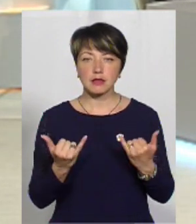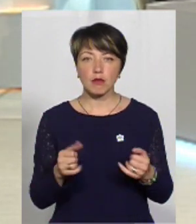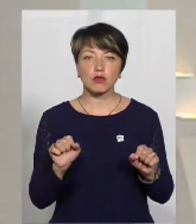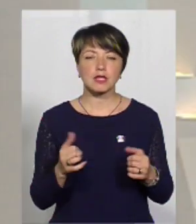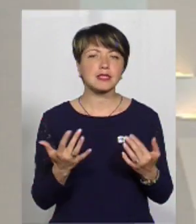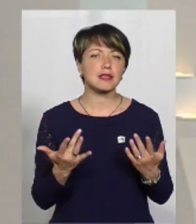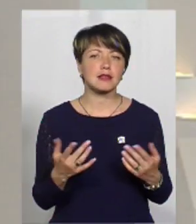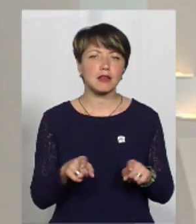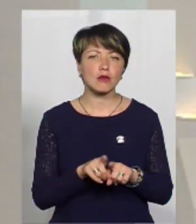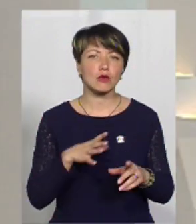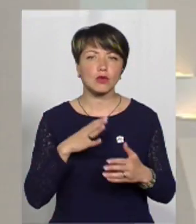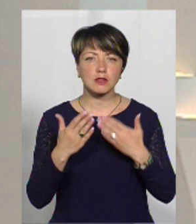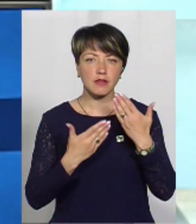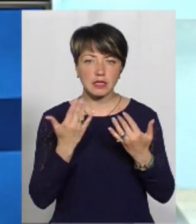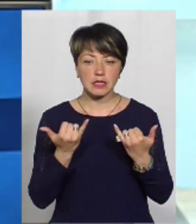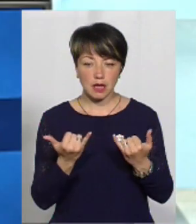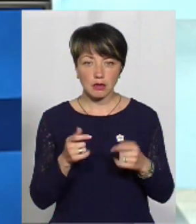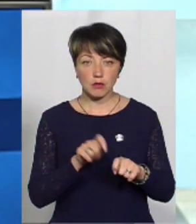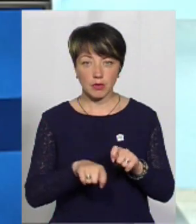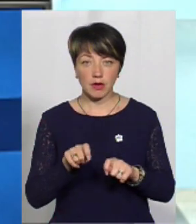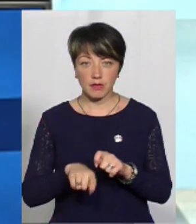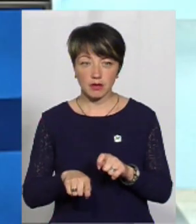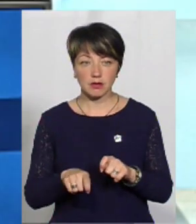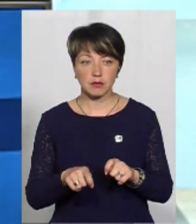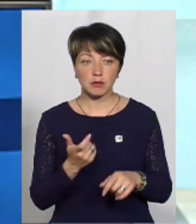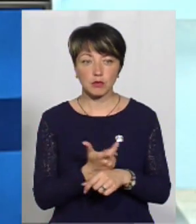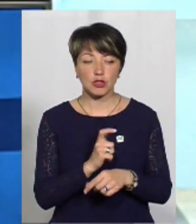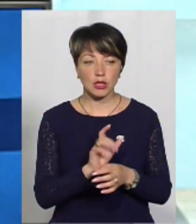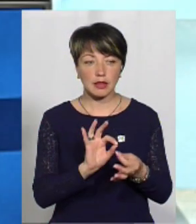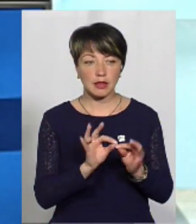навіть… А скільки таких було звернень? Ну, зараз якраз проводить